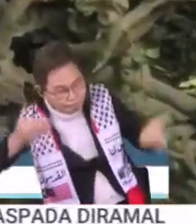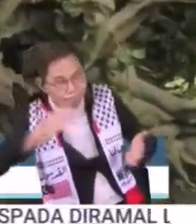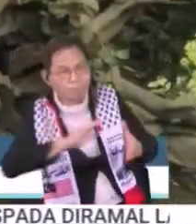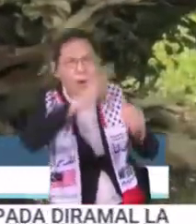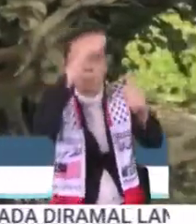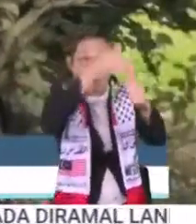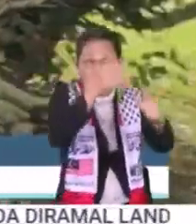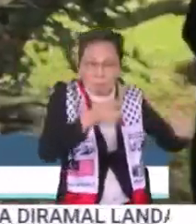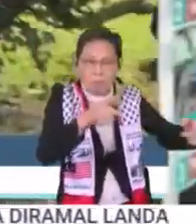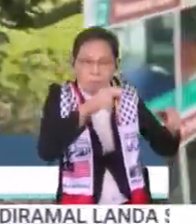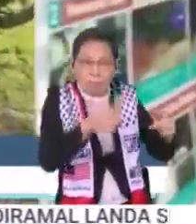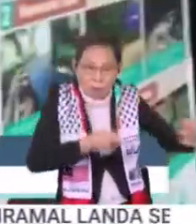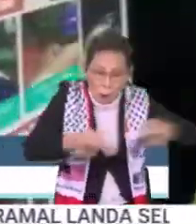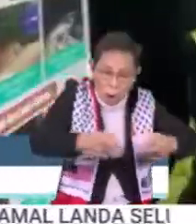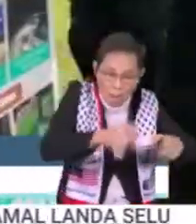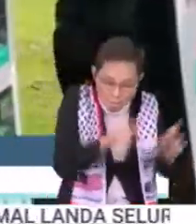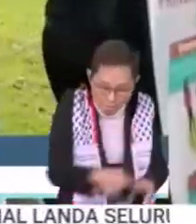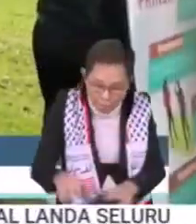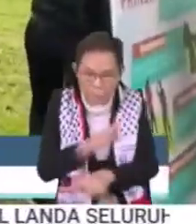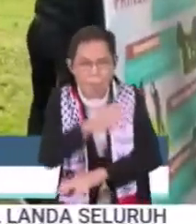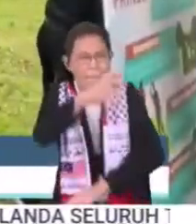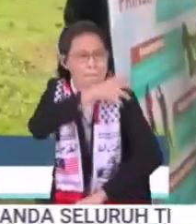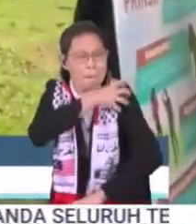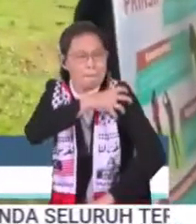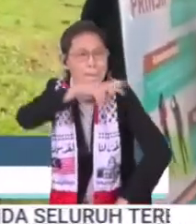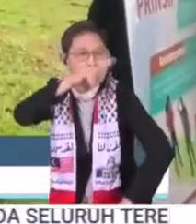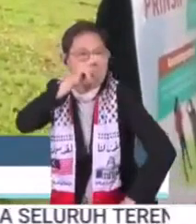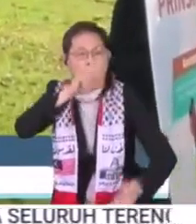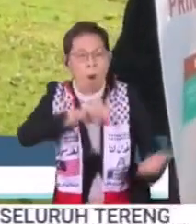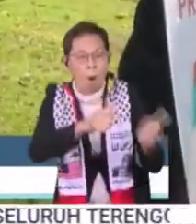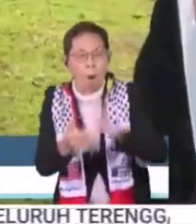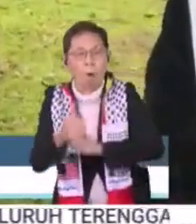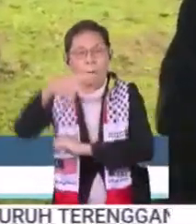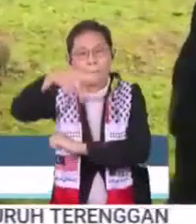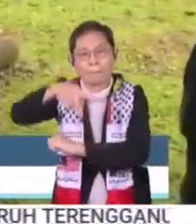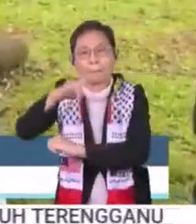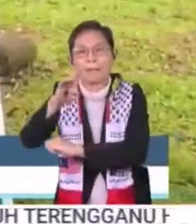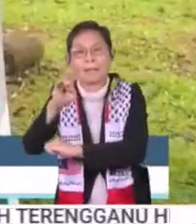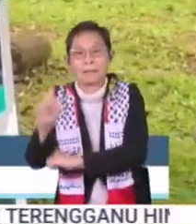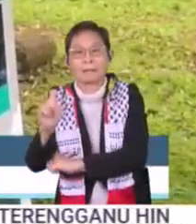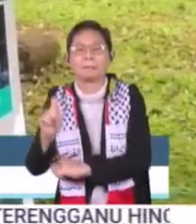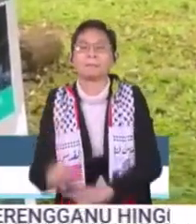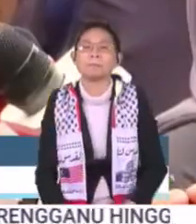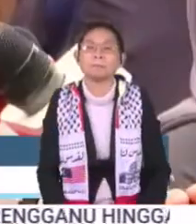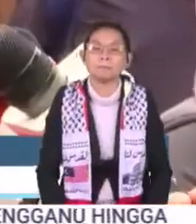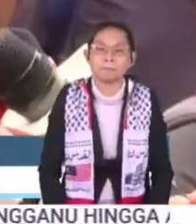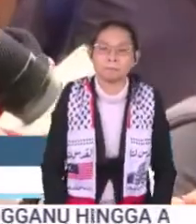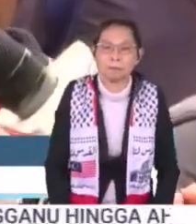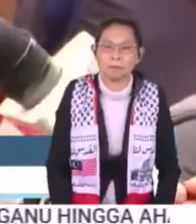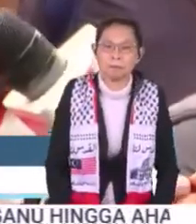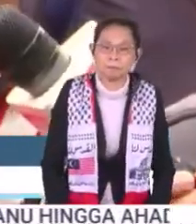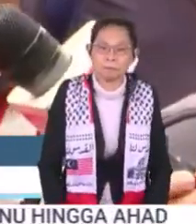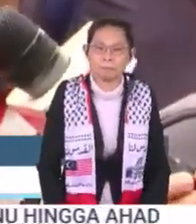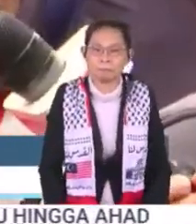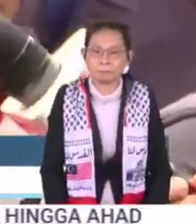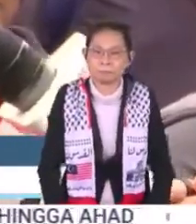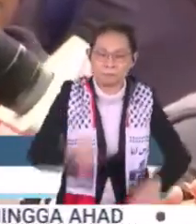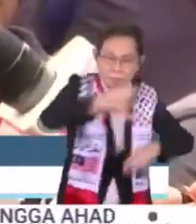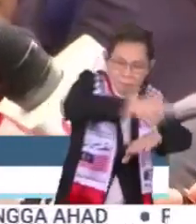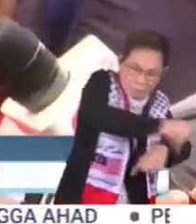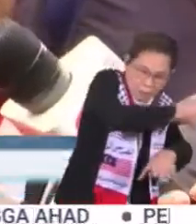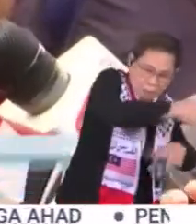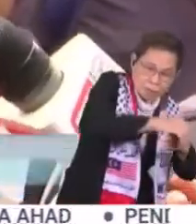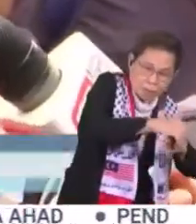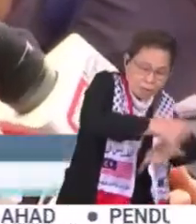termasuk aspek kawalan perancangan dan penguatkuasaan lebih tegas oleh pihak berkuasa tempatan PBT. Dari garis panduan